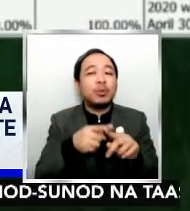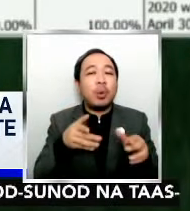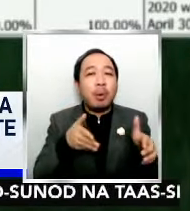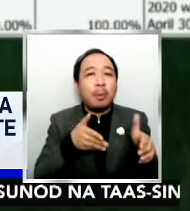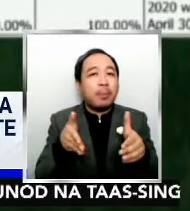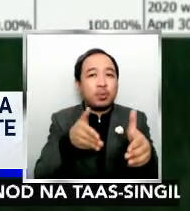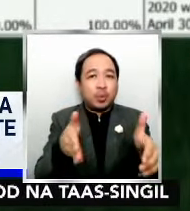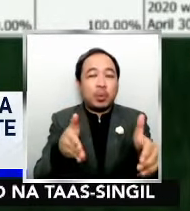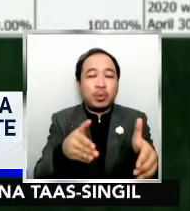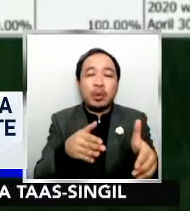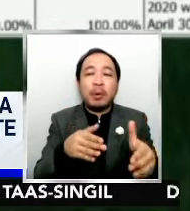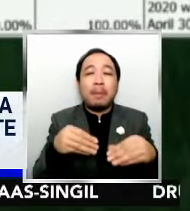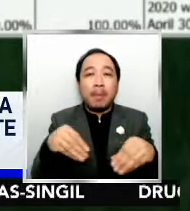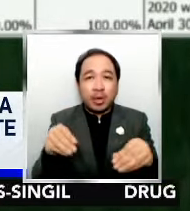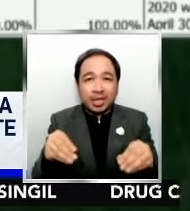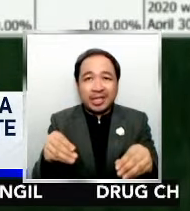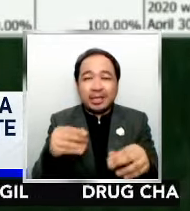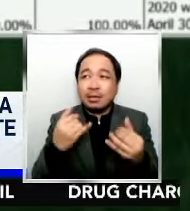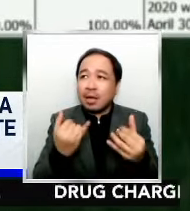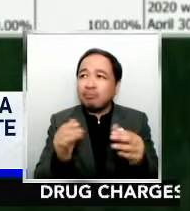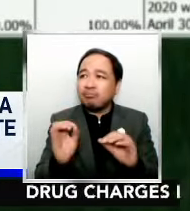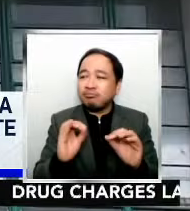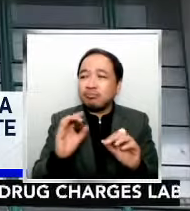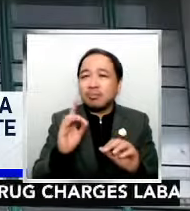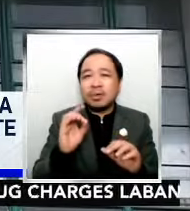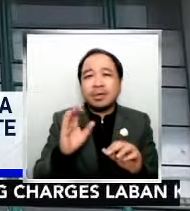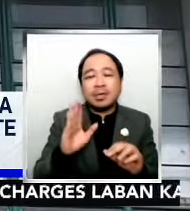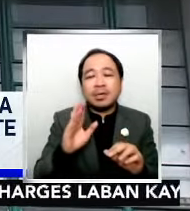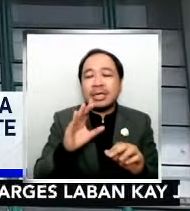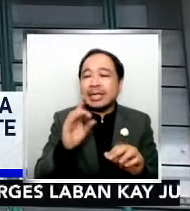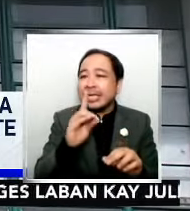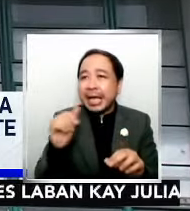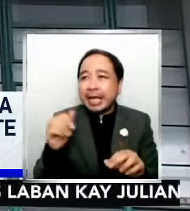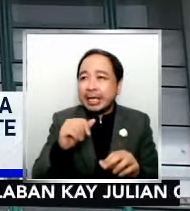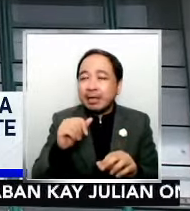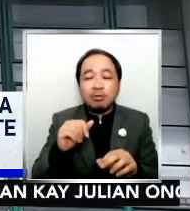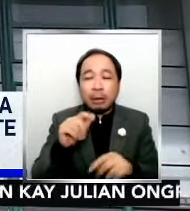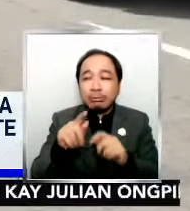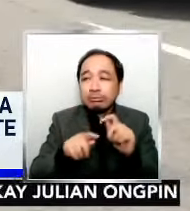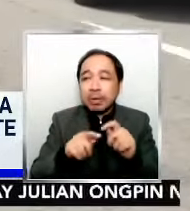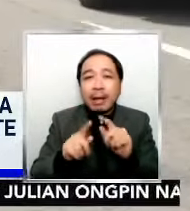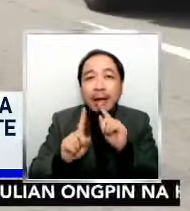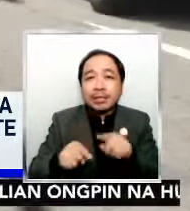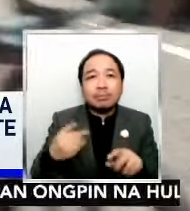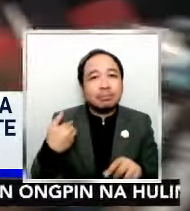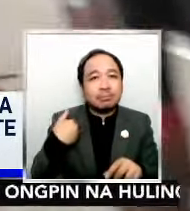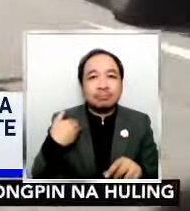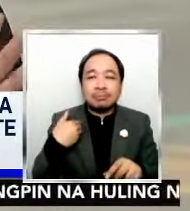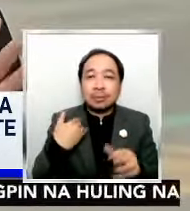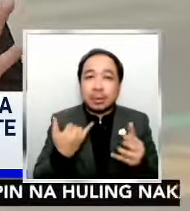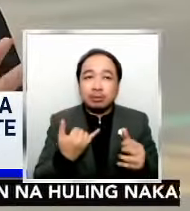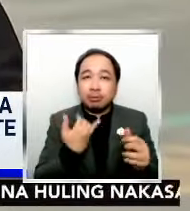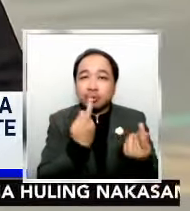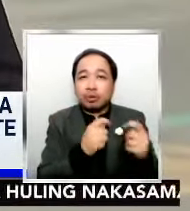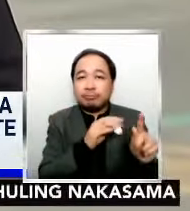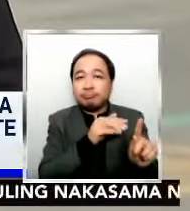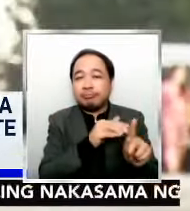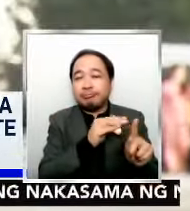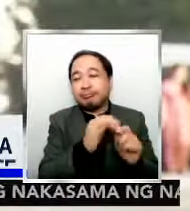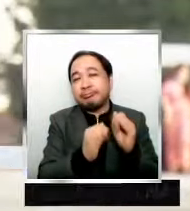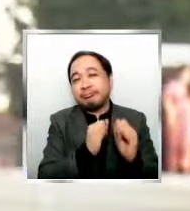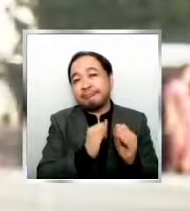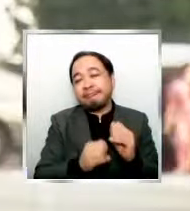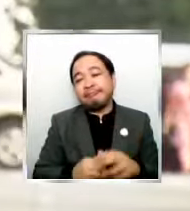nagbigay ng detalye sa pagdinig ng Department of Agriculture ukol dito. Hinihingi pa namin ang kanilang panig. Bernadette Reyes, Sandra